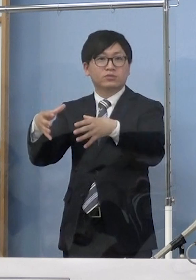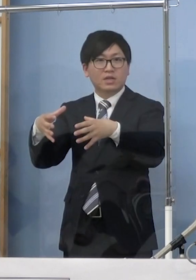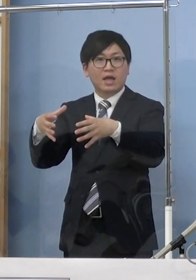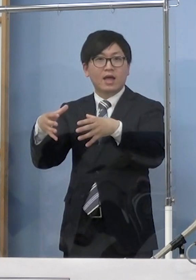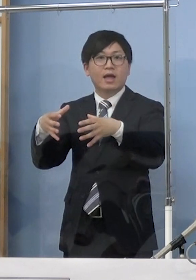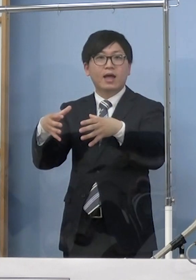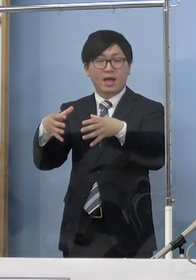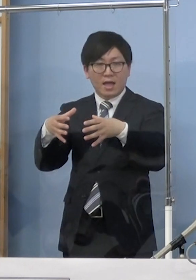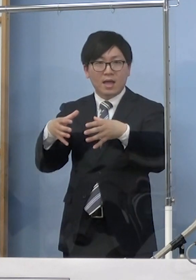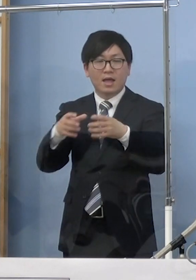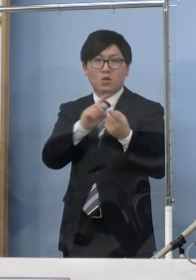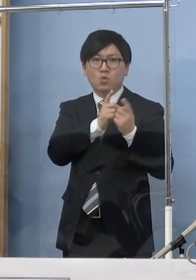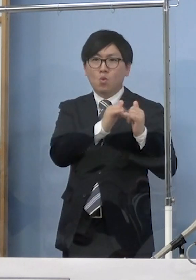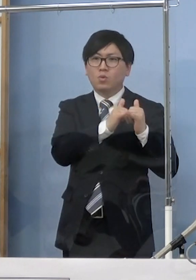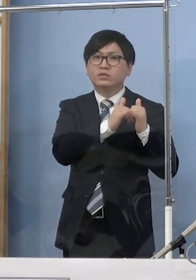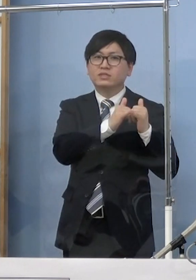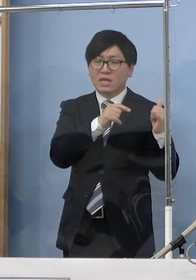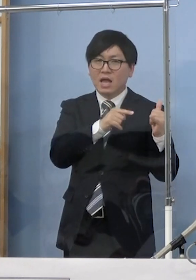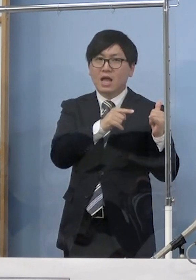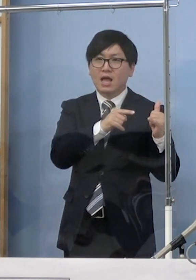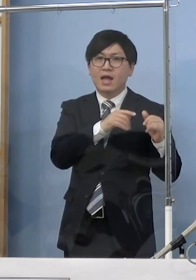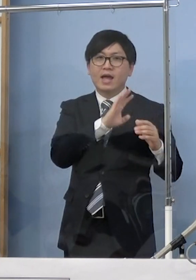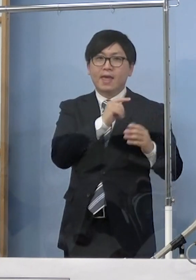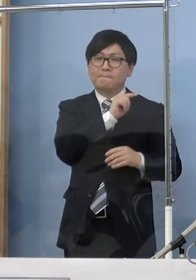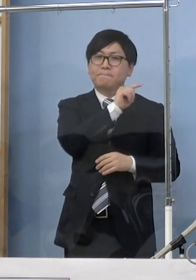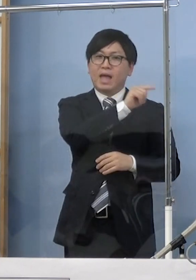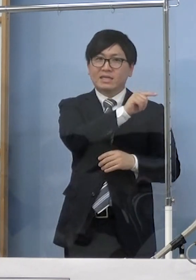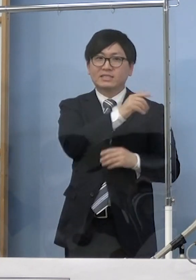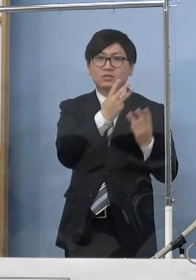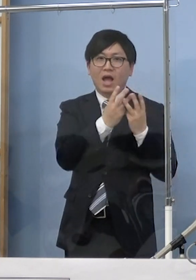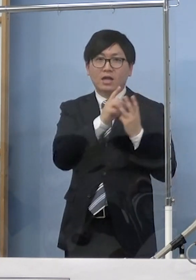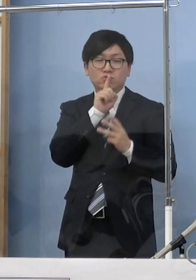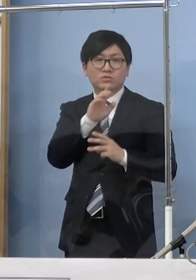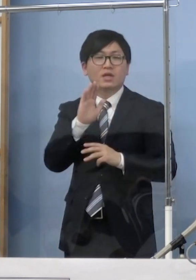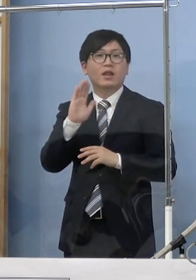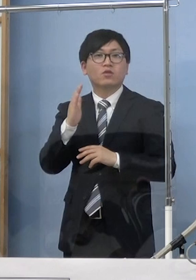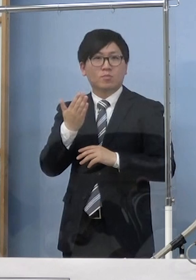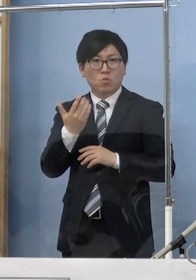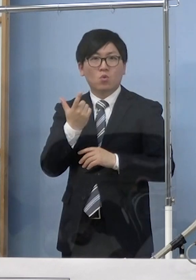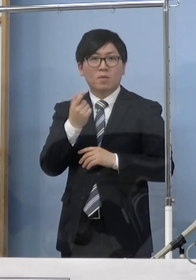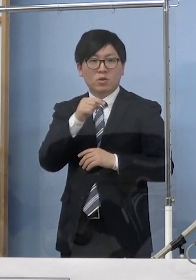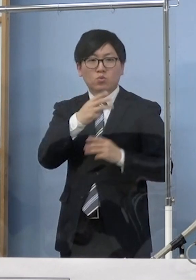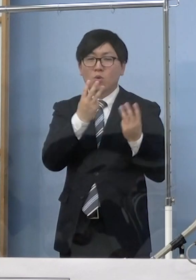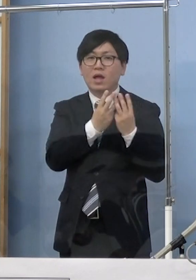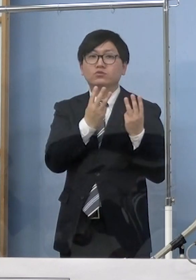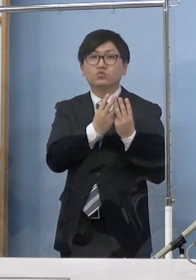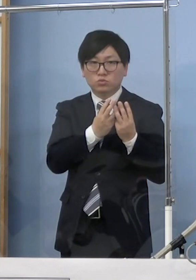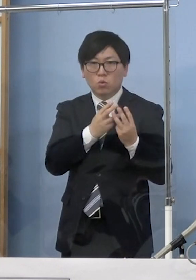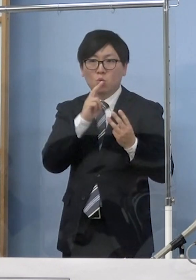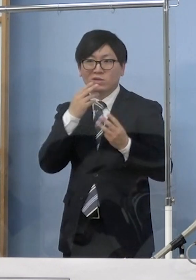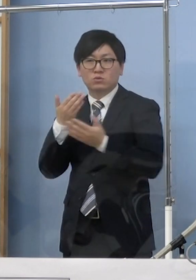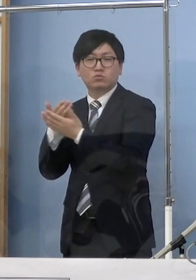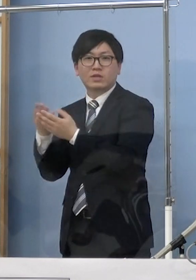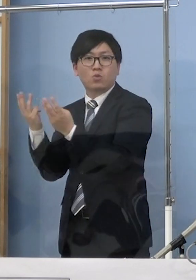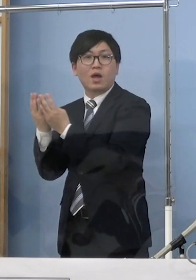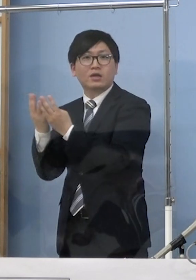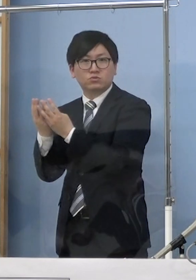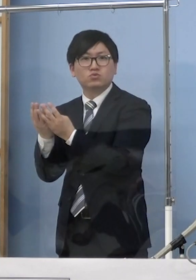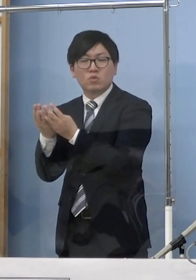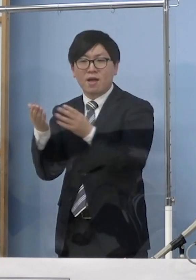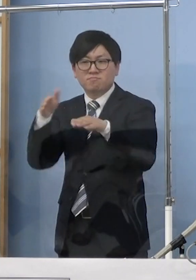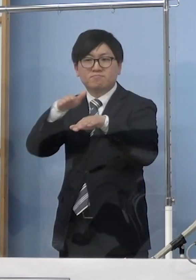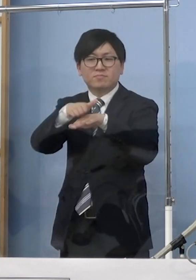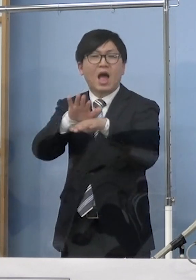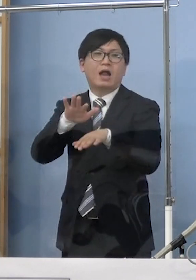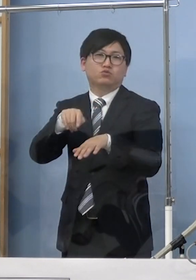したイメージ申し上げたところなんですが、こうしたものと当然かぶってくるということになります。つまり再計ということ